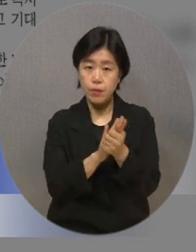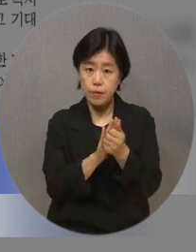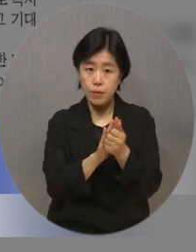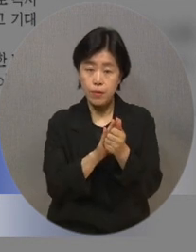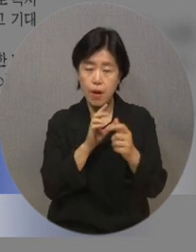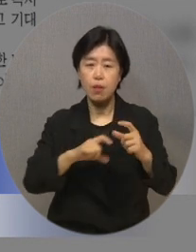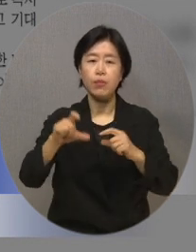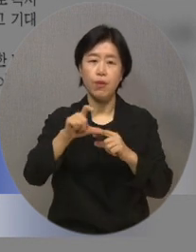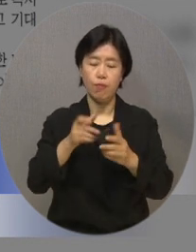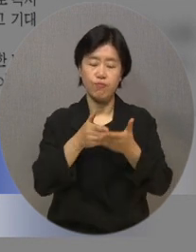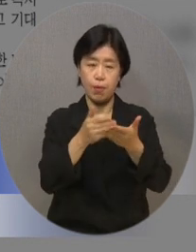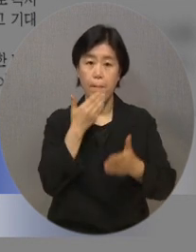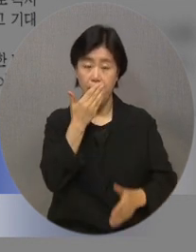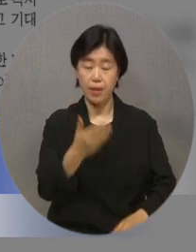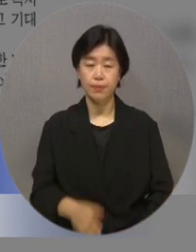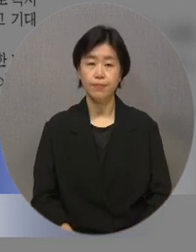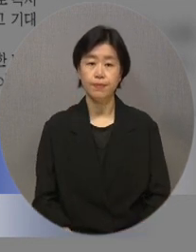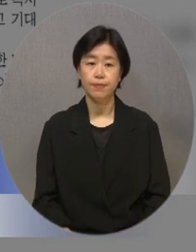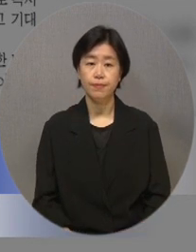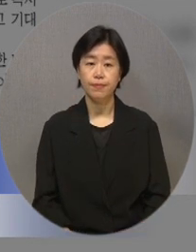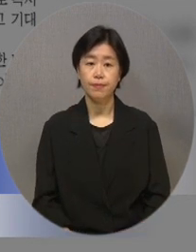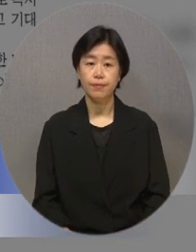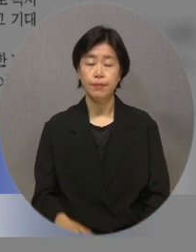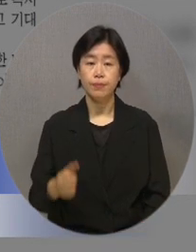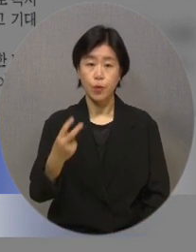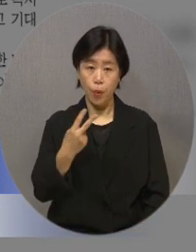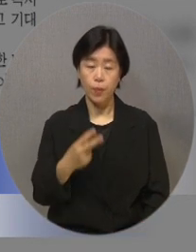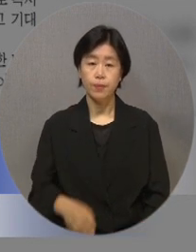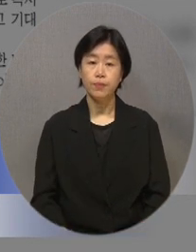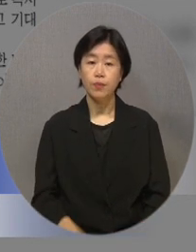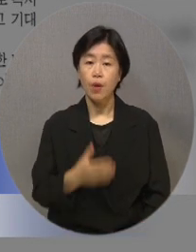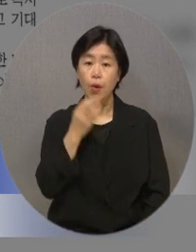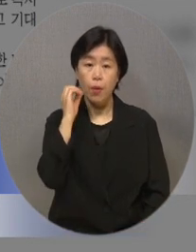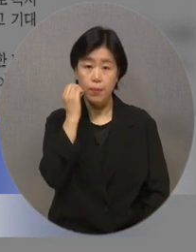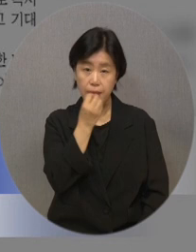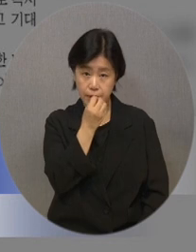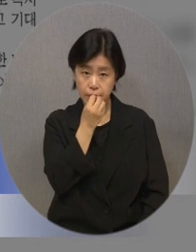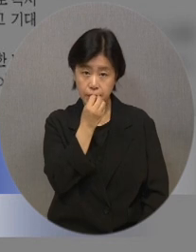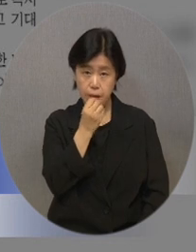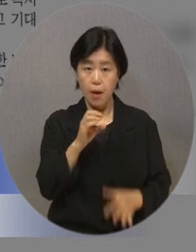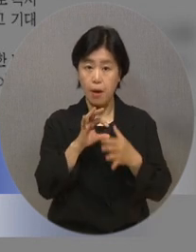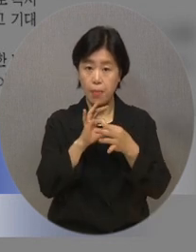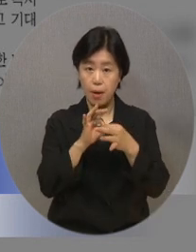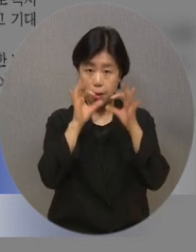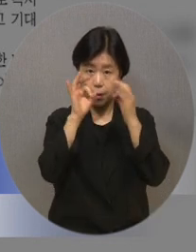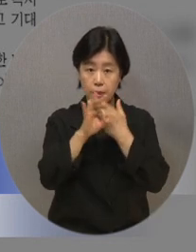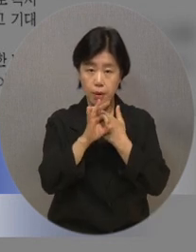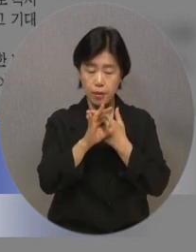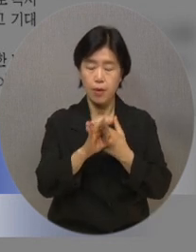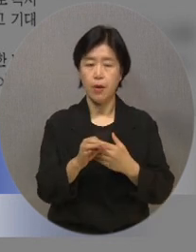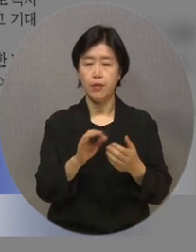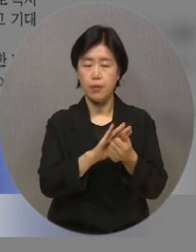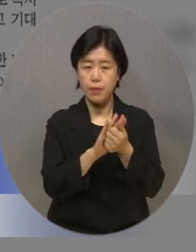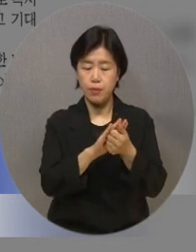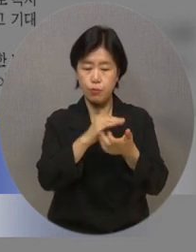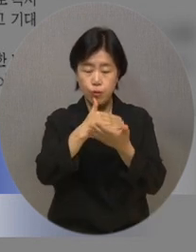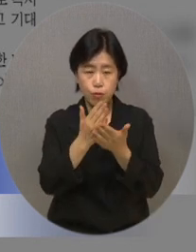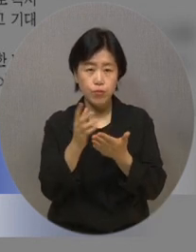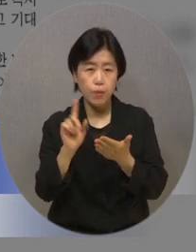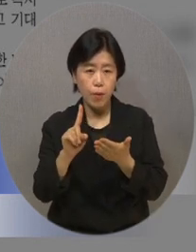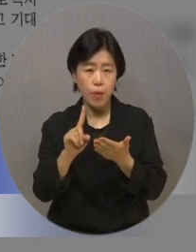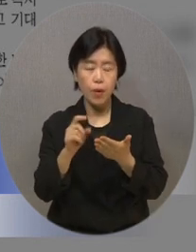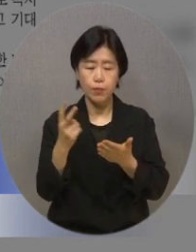신청도 추가됐다고 말했습니다 한편 복지부는 복지로 홈페이지에서 서비스 종료와 신청 등에 대한